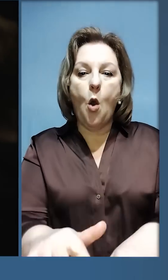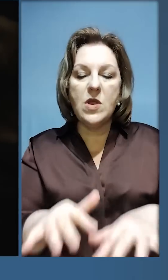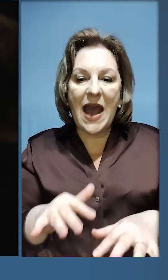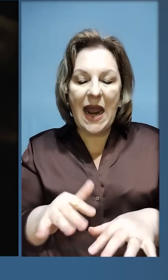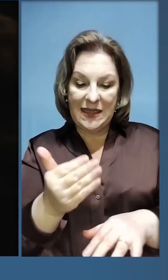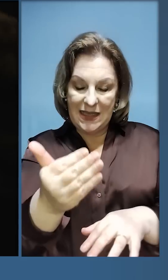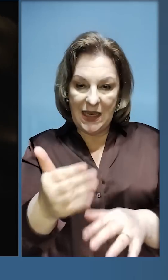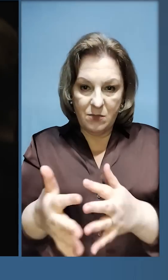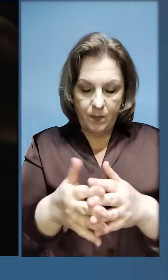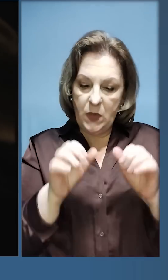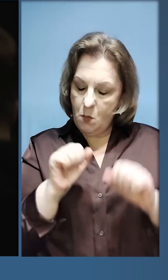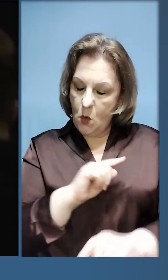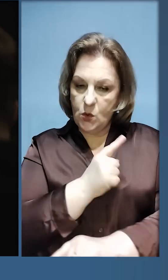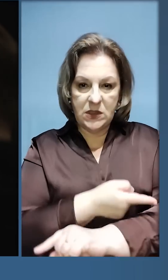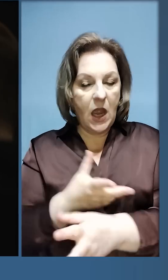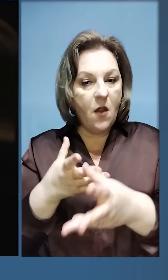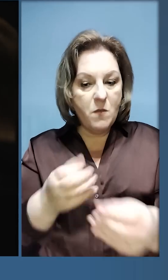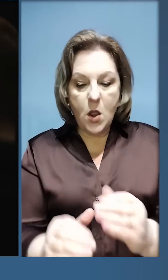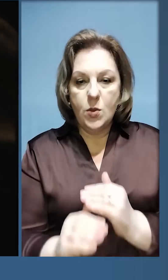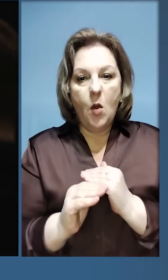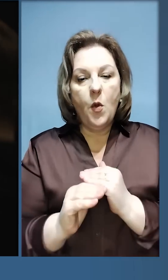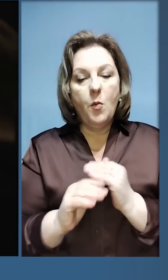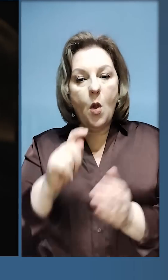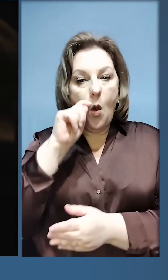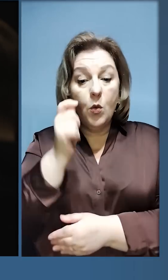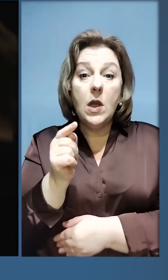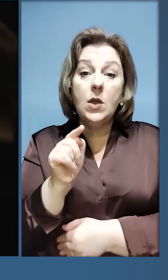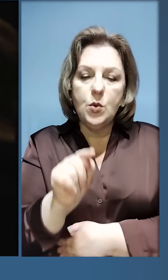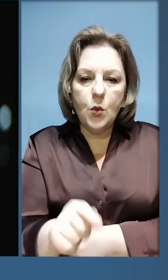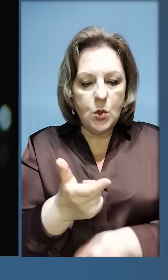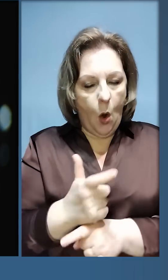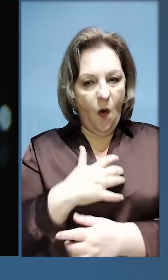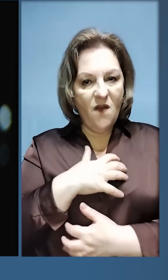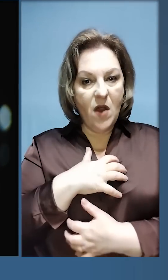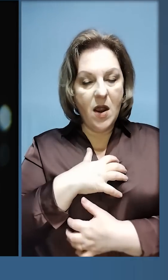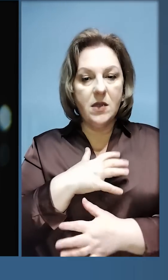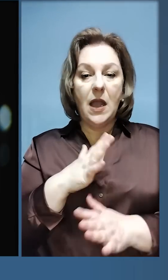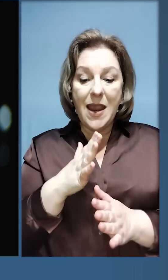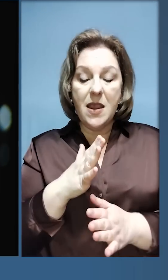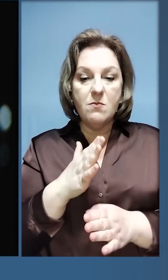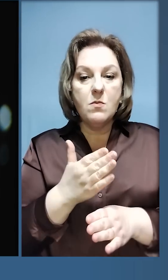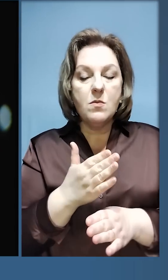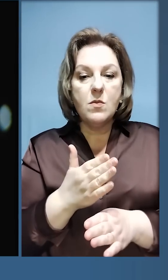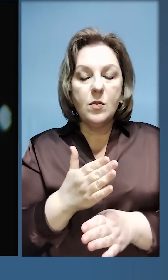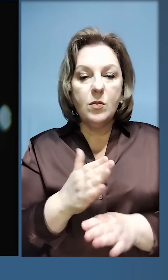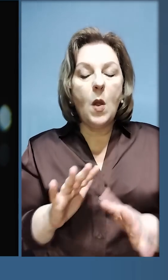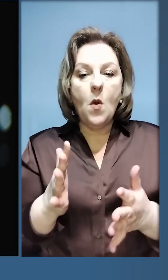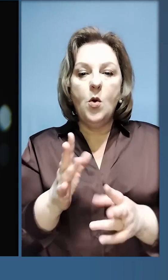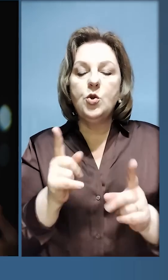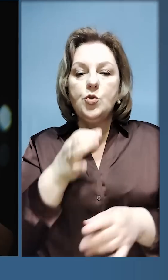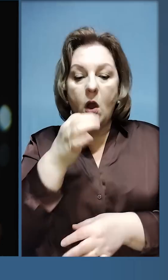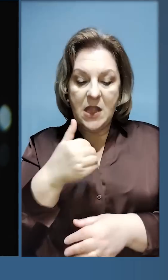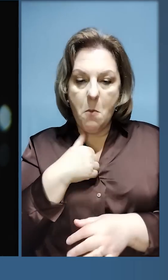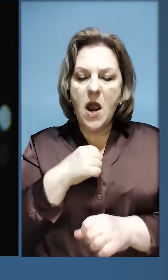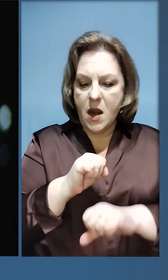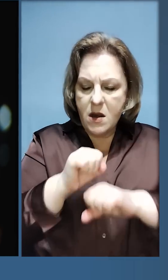Конгресі, так, і це дуже сильно може вплинути на допомогу Україні. І тут дуже важливий момент, про який ви сказали.